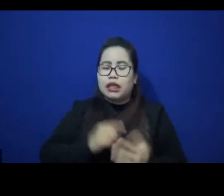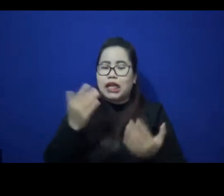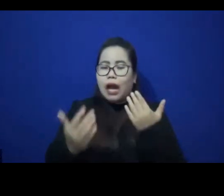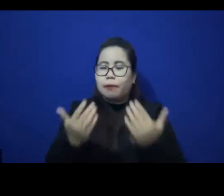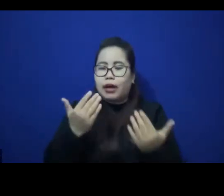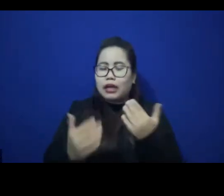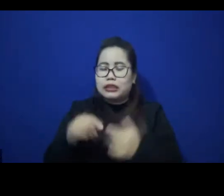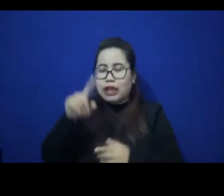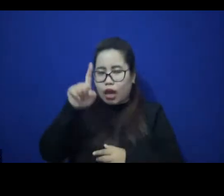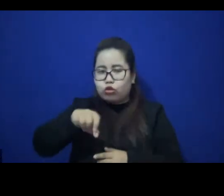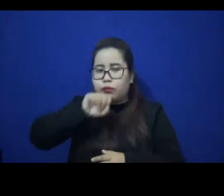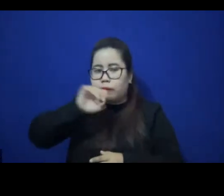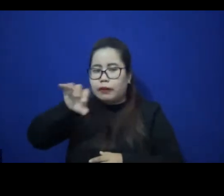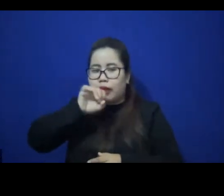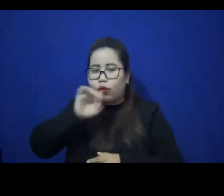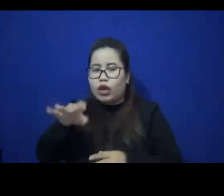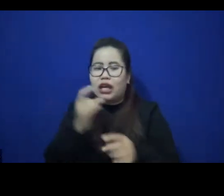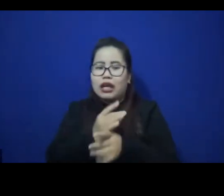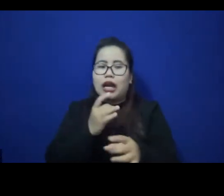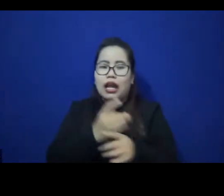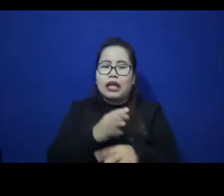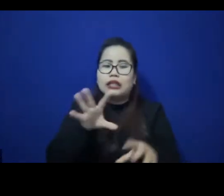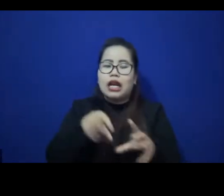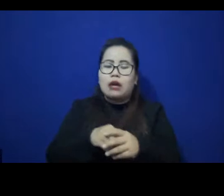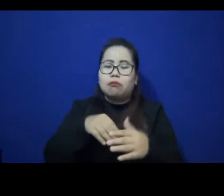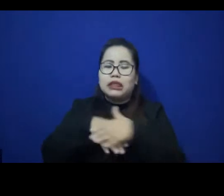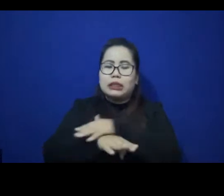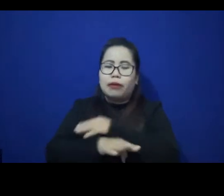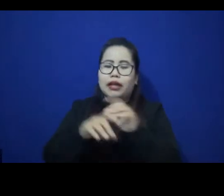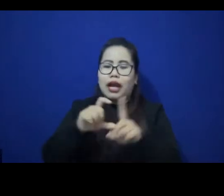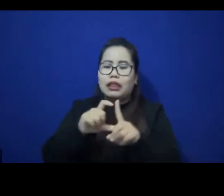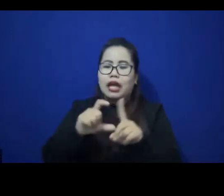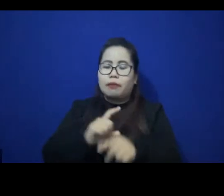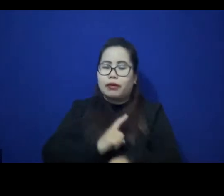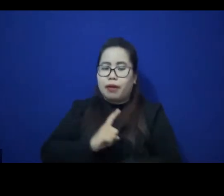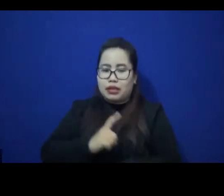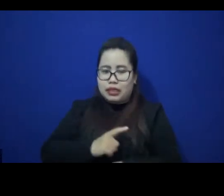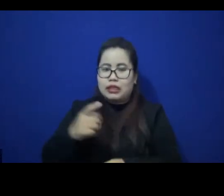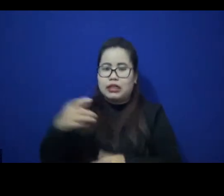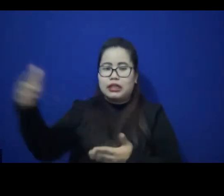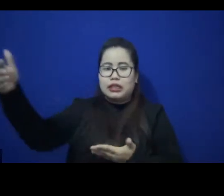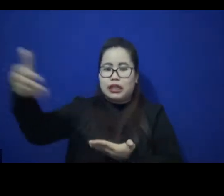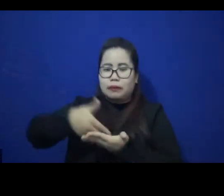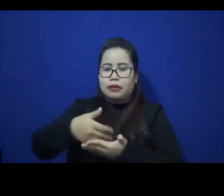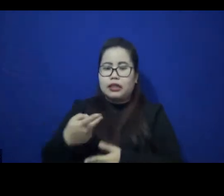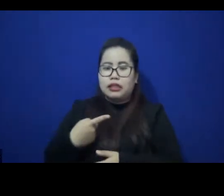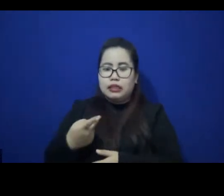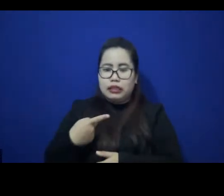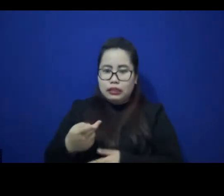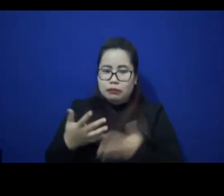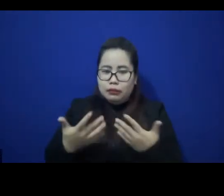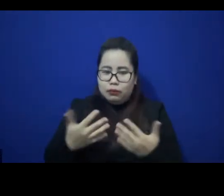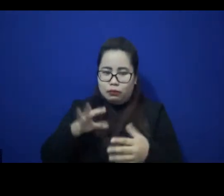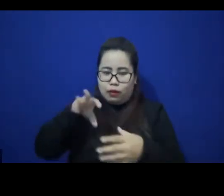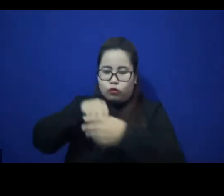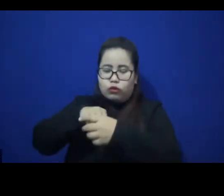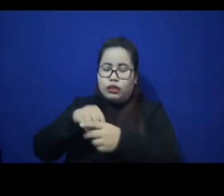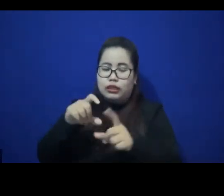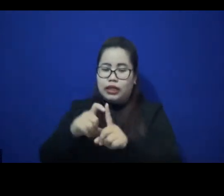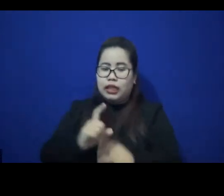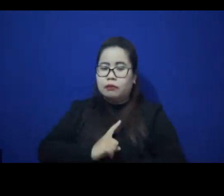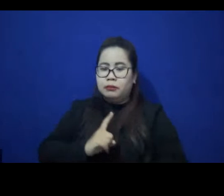wajib memberitahukan kegagalan dalam dalam hal menyimpan data pribadi ke kita yang memasukkan data pribadi tersebut ya